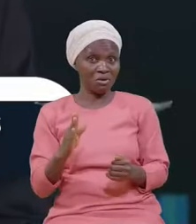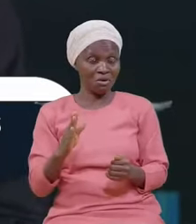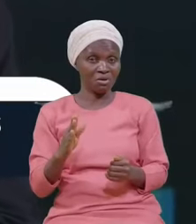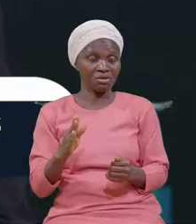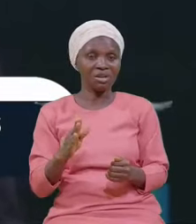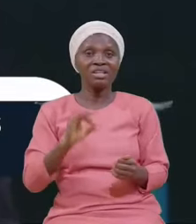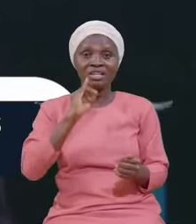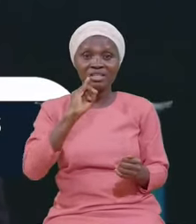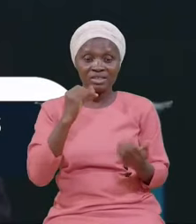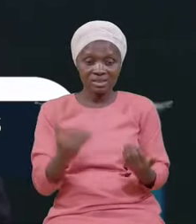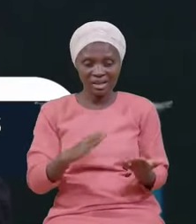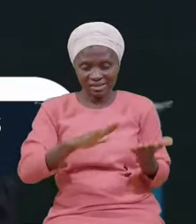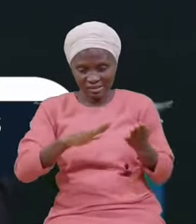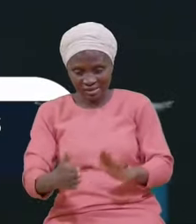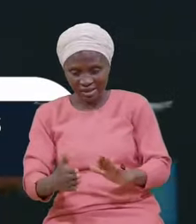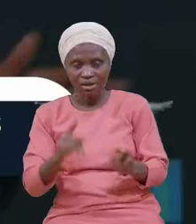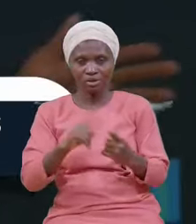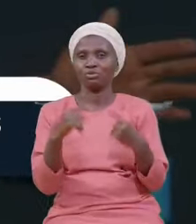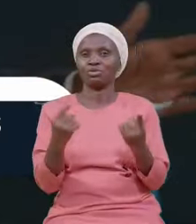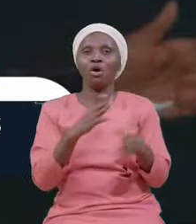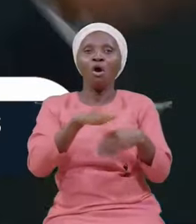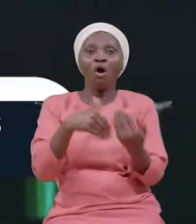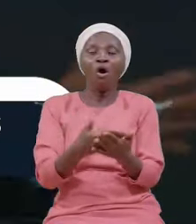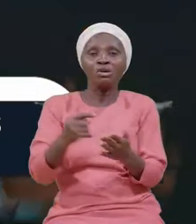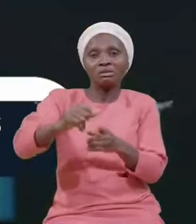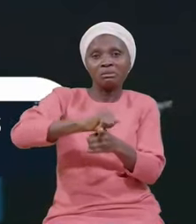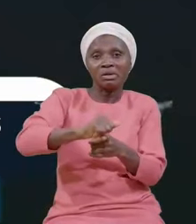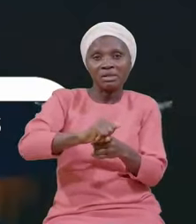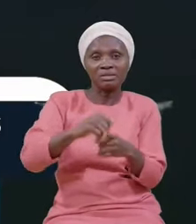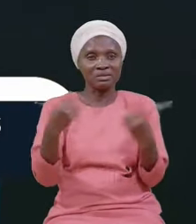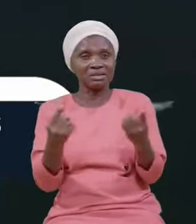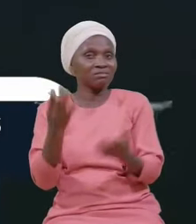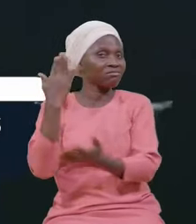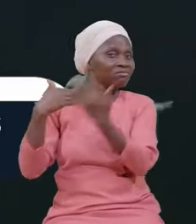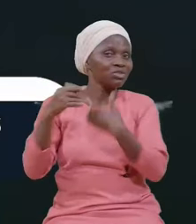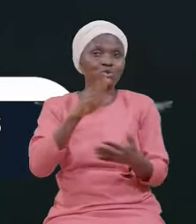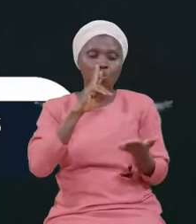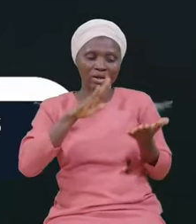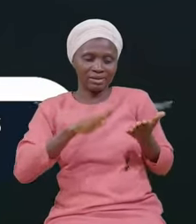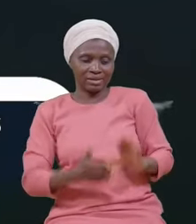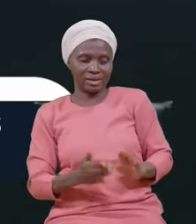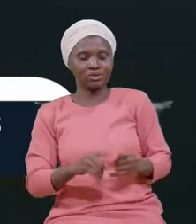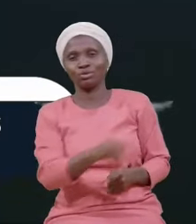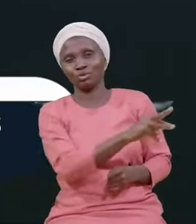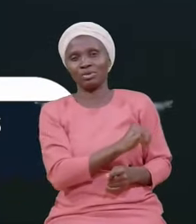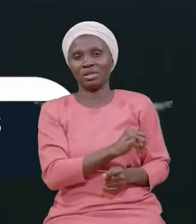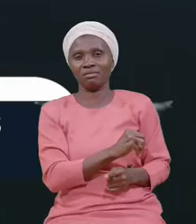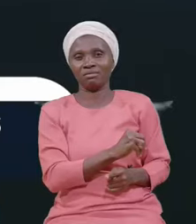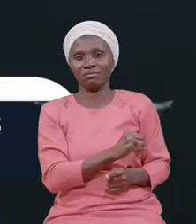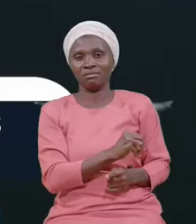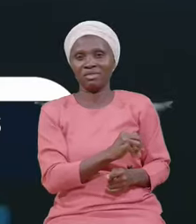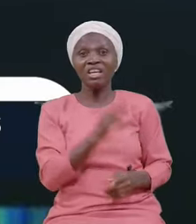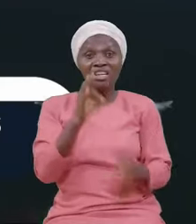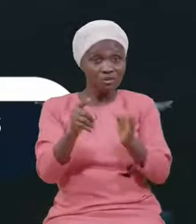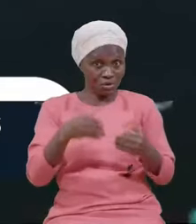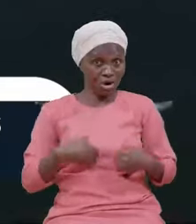les péchés du passé, toutes les pratiques pécheresses du passé, tu es mort à ces choses. Si tu as rencontré Jésus, si